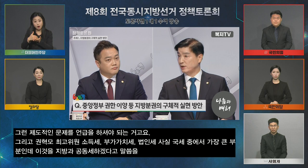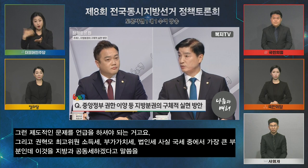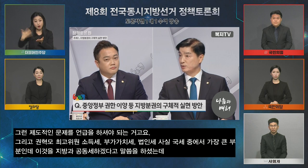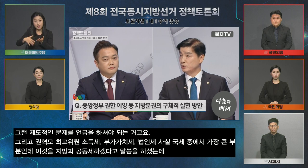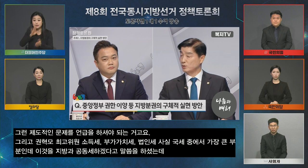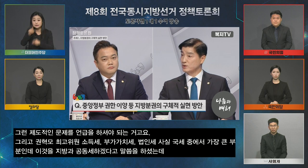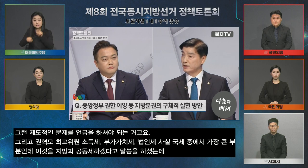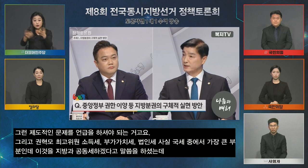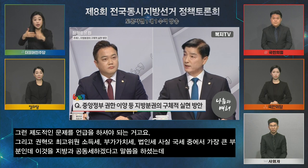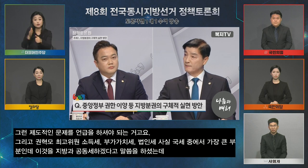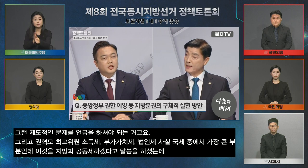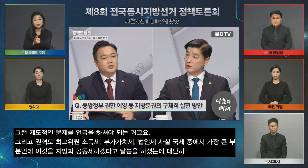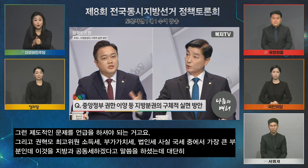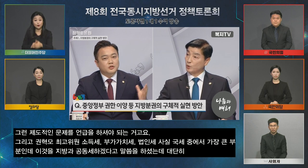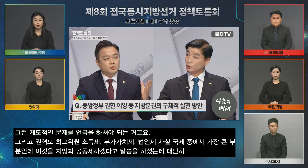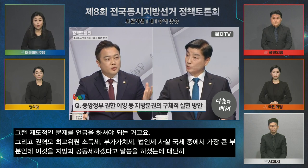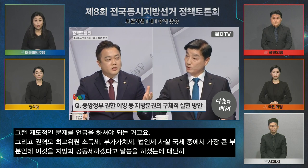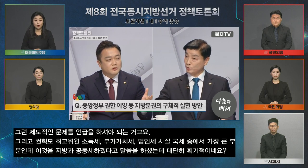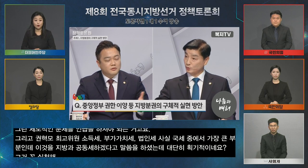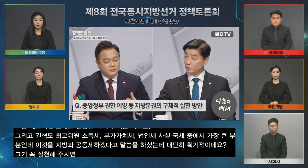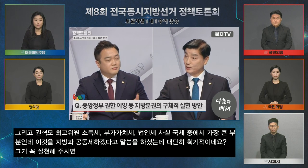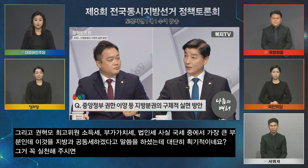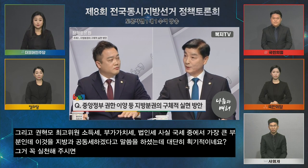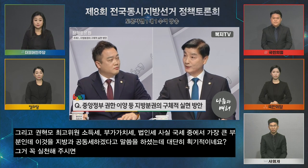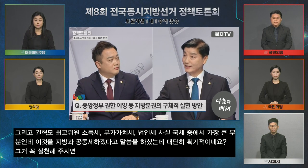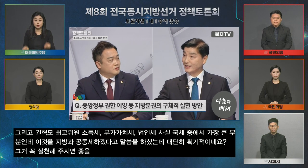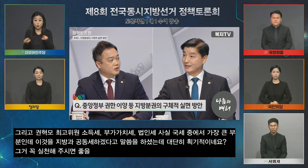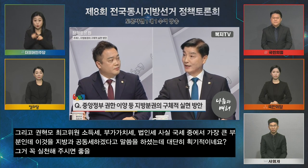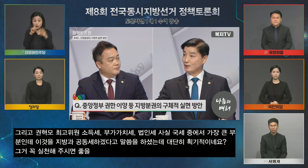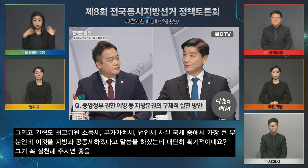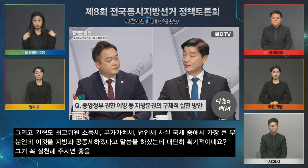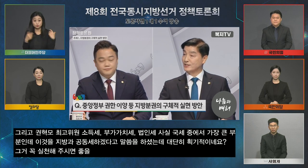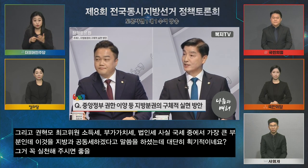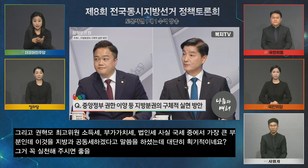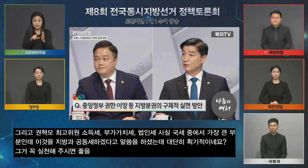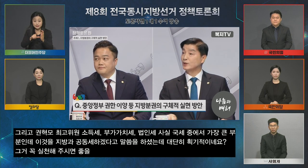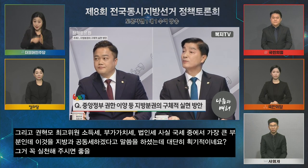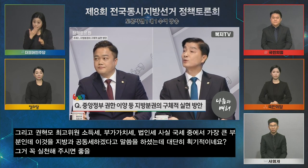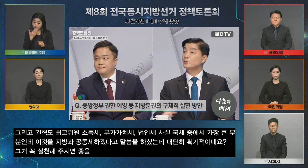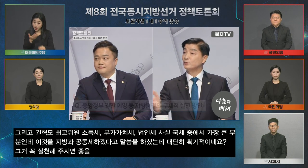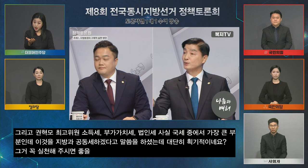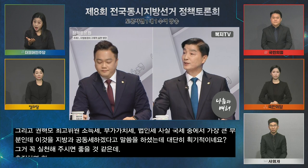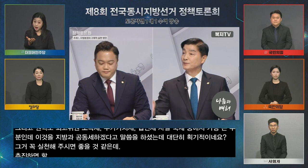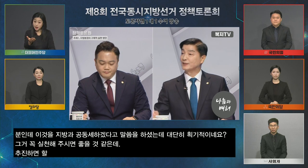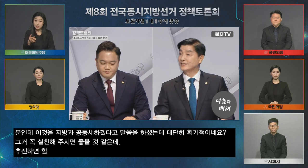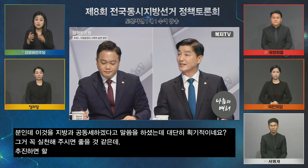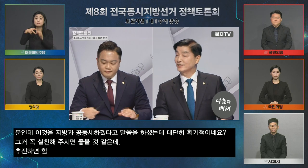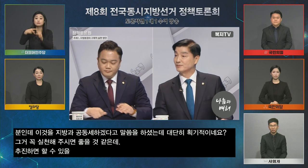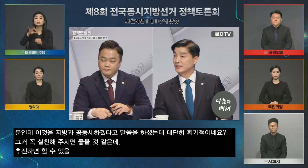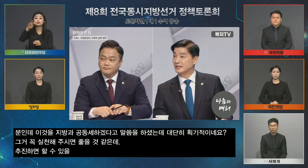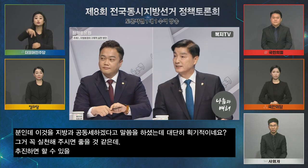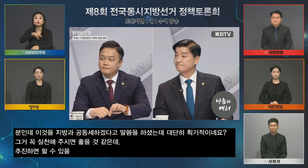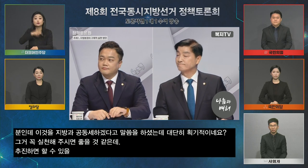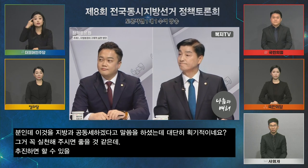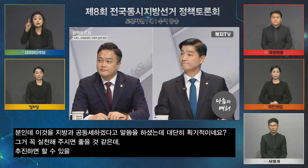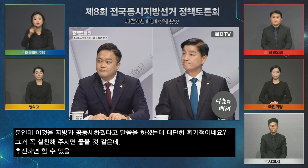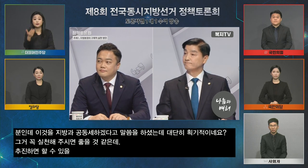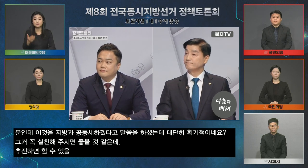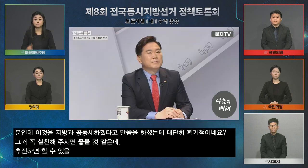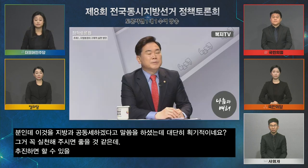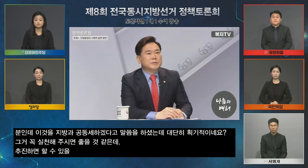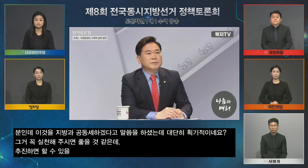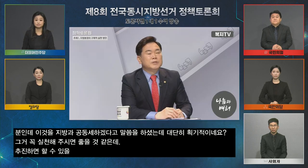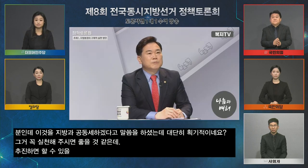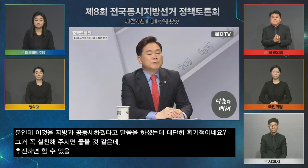실천해 주시면 좋을 것 같은데 서로 공동정부 추진하면 할 수 있을 것 같습니까? 우리 김승수 의원님은 어떻게 생각하십니까? 제일